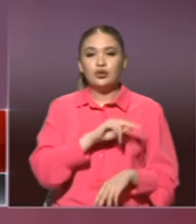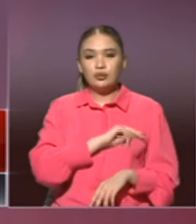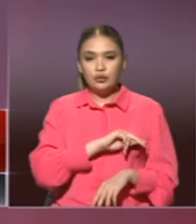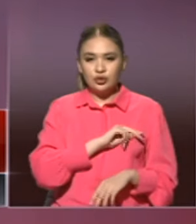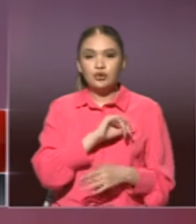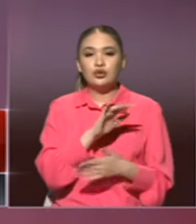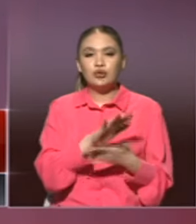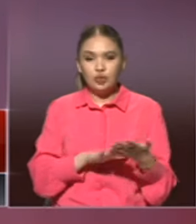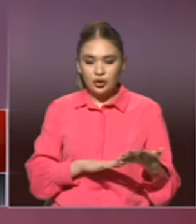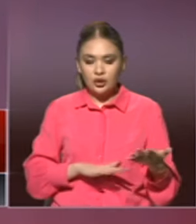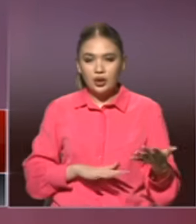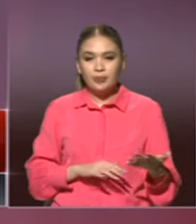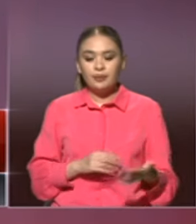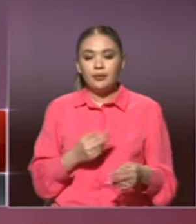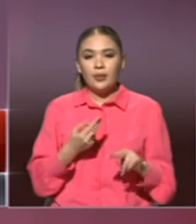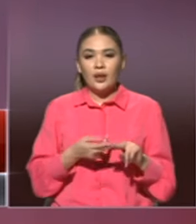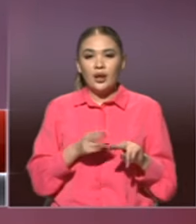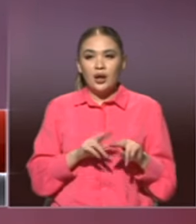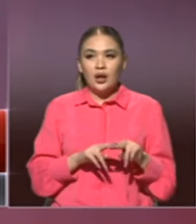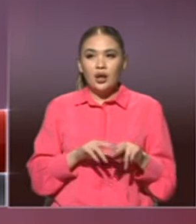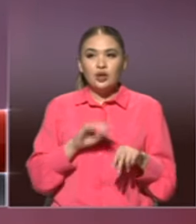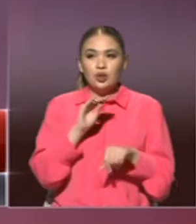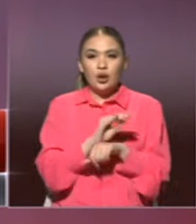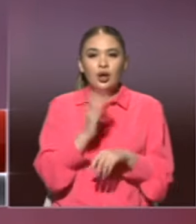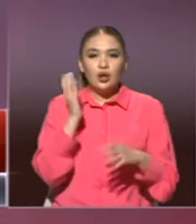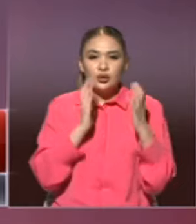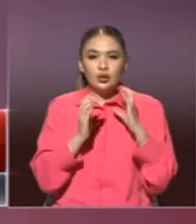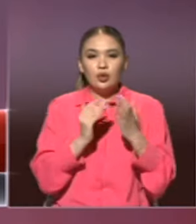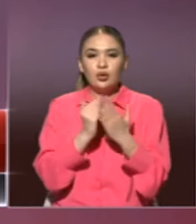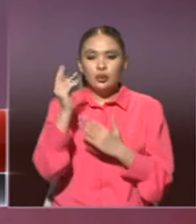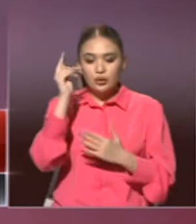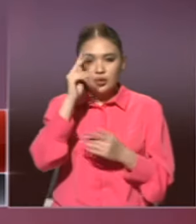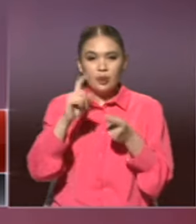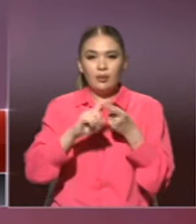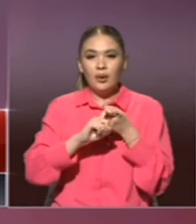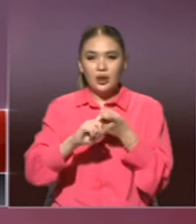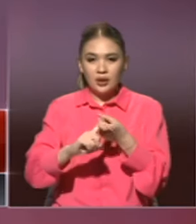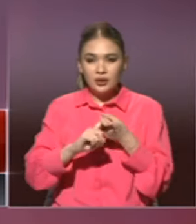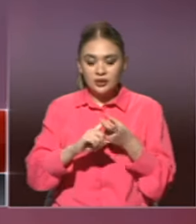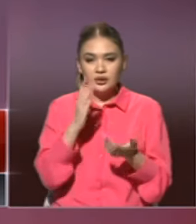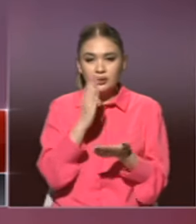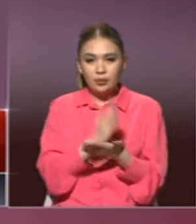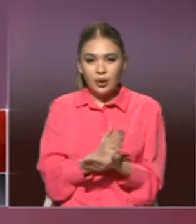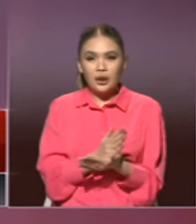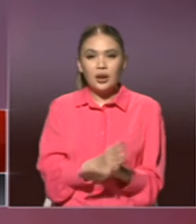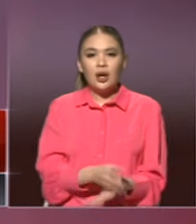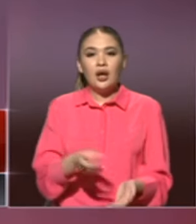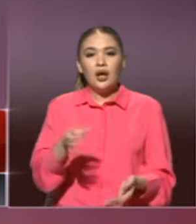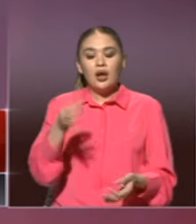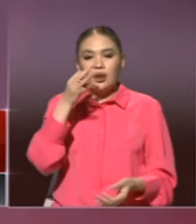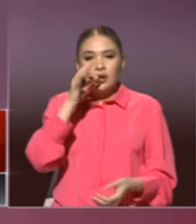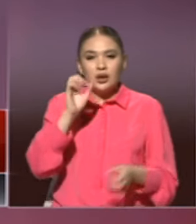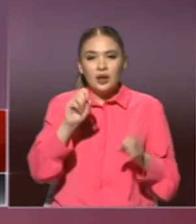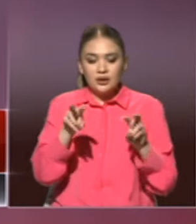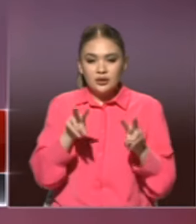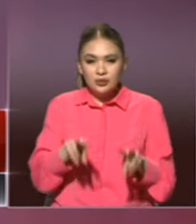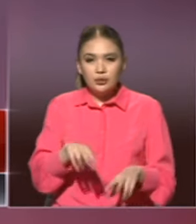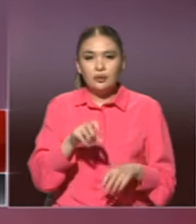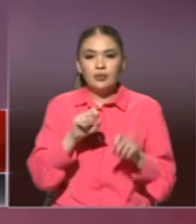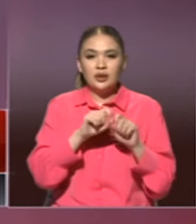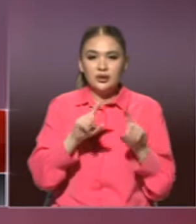түрде жүреді. Бұл жердегі негізгі жұмыстар жоғары оқу орындарымен байланыс жасалады. Міндетті түрде кәсіби мамандармен мектеп оқушылары